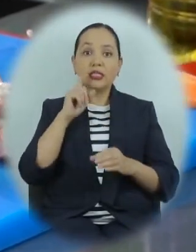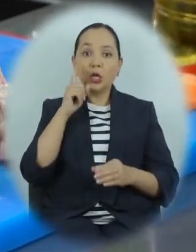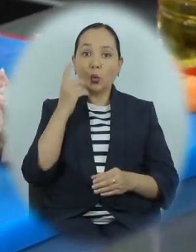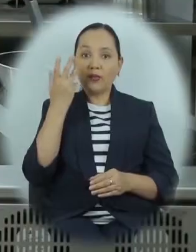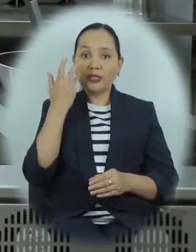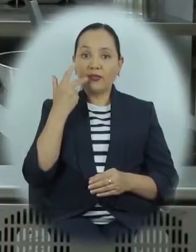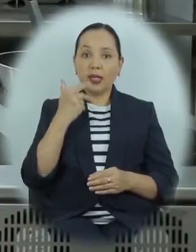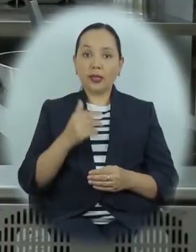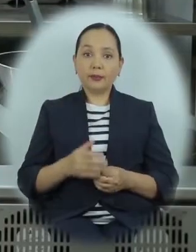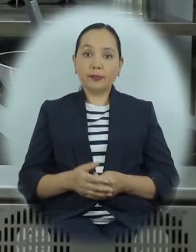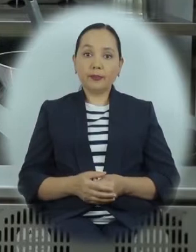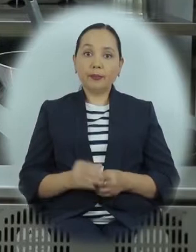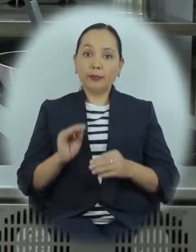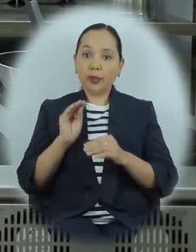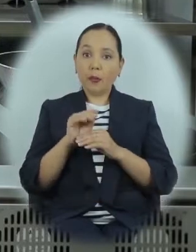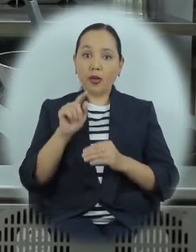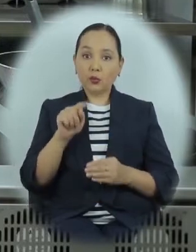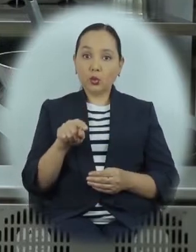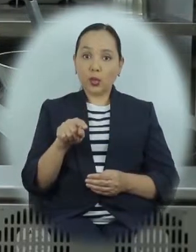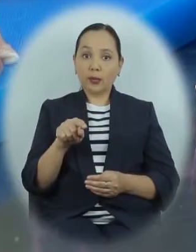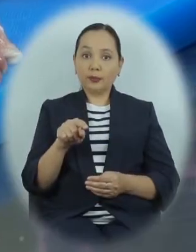цвета. Добавим сюда